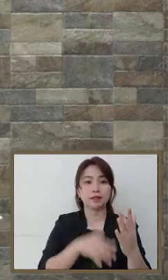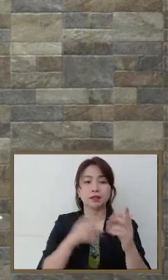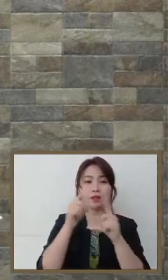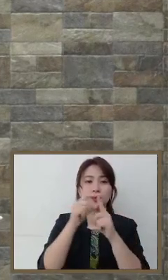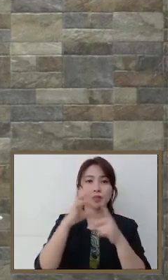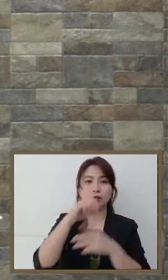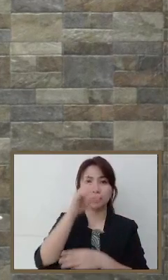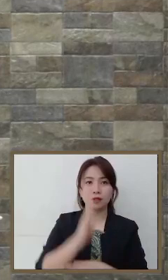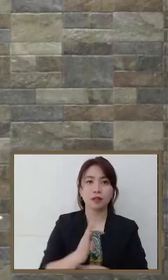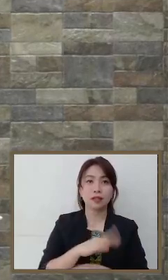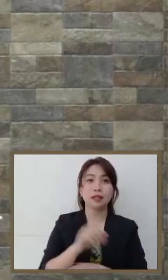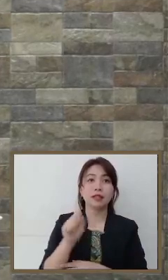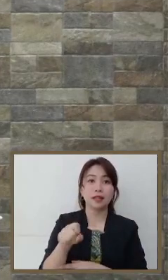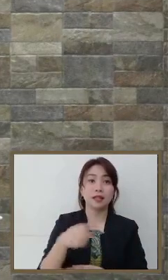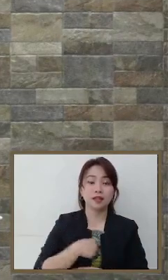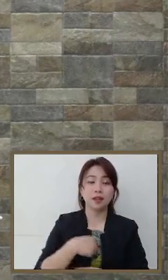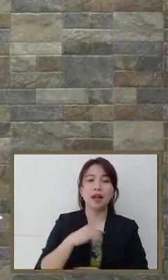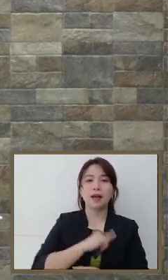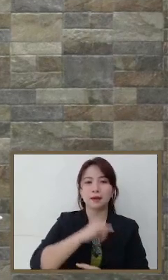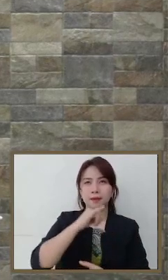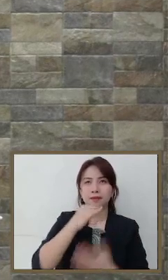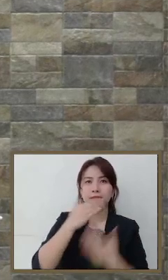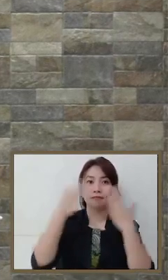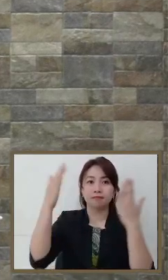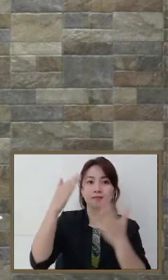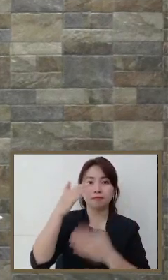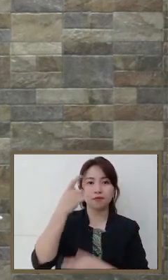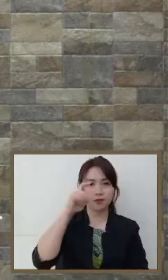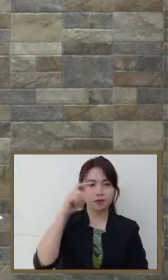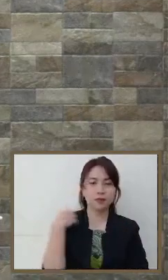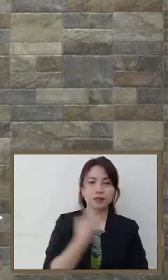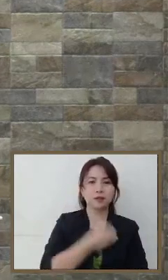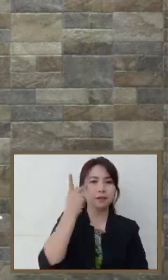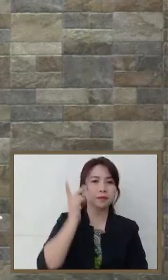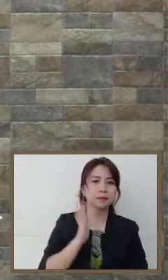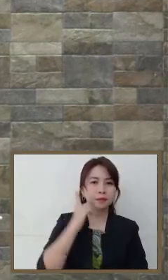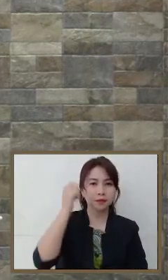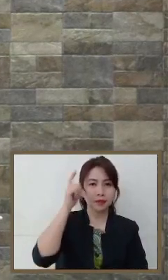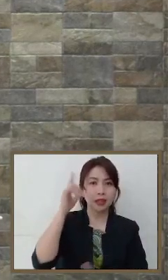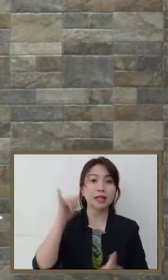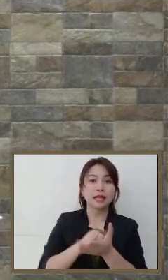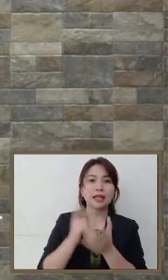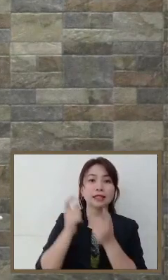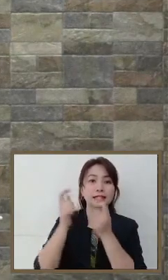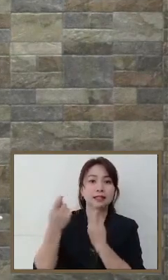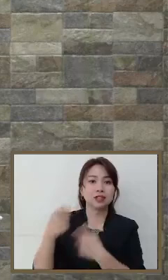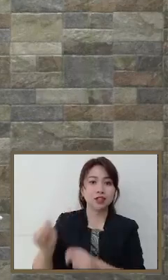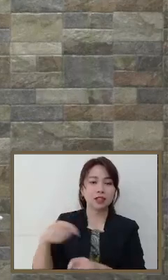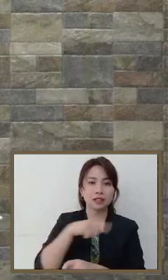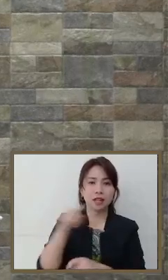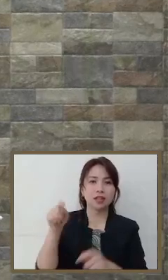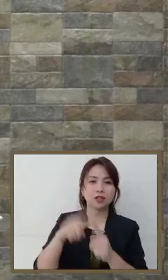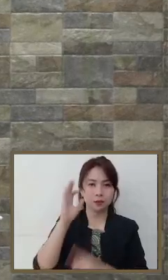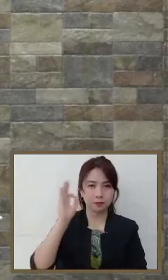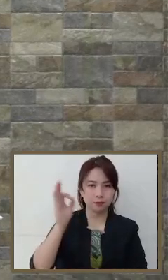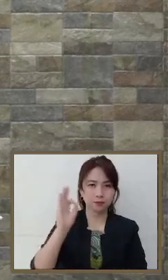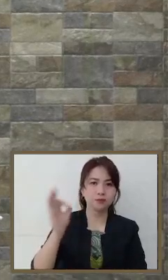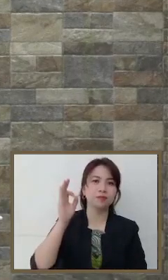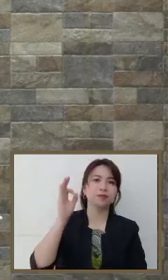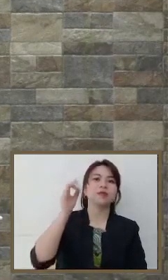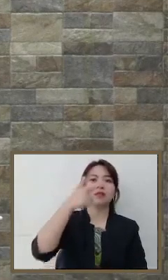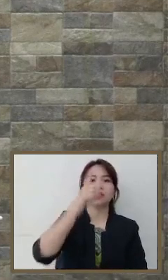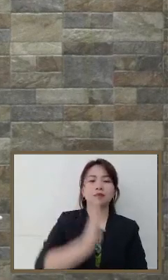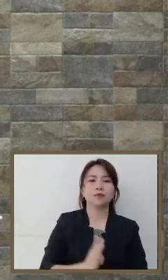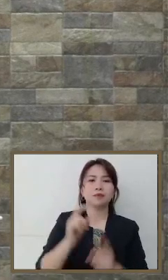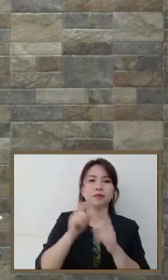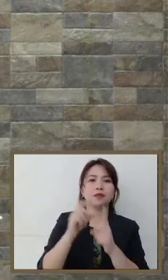po'y nagpapasalamat po sa ating pong mahal na Pastor na muli po ay napagkatiwalaan po na maghayag po ng salita ng Diyos at ito